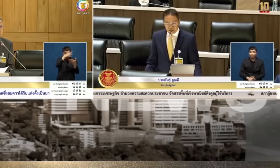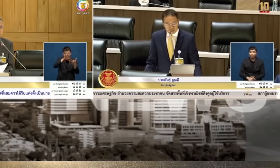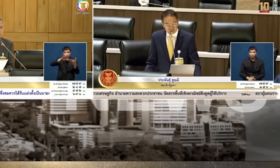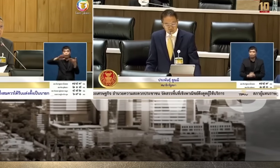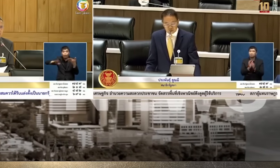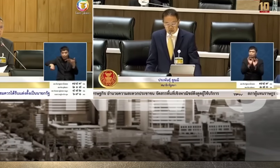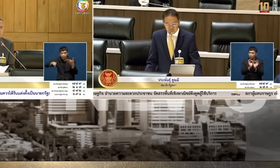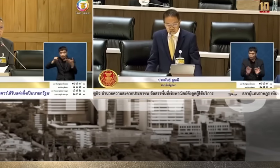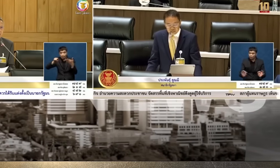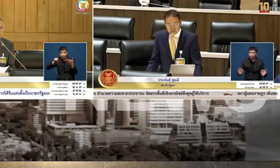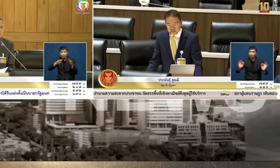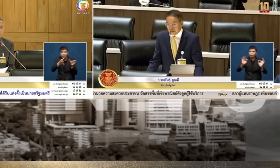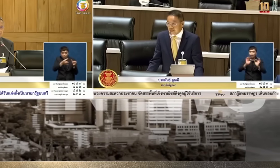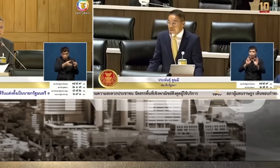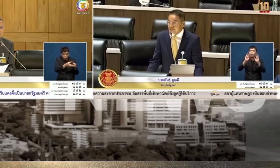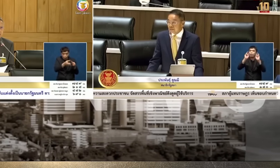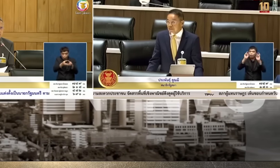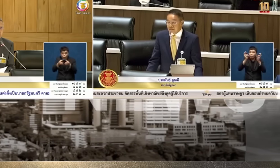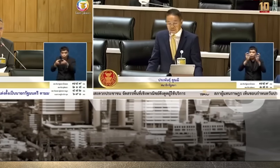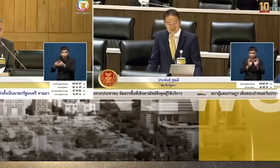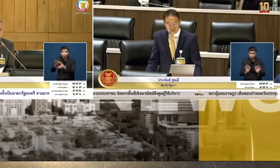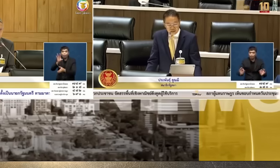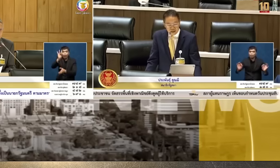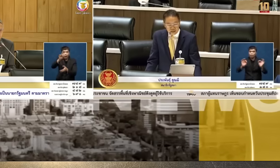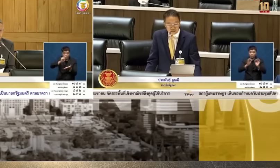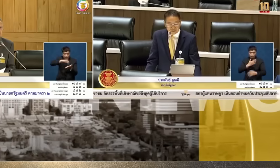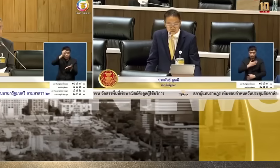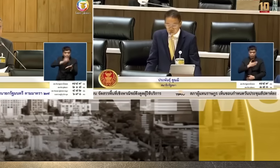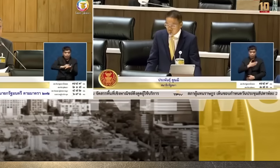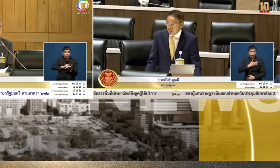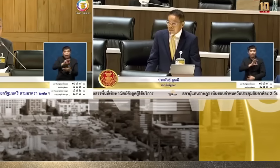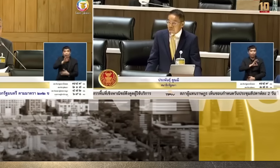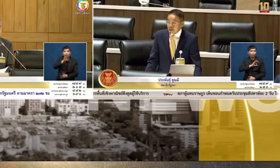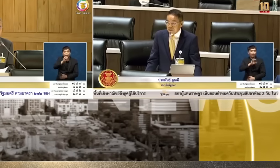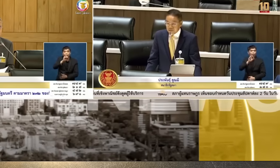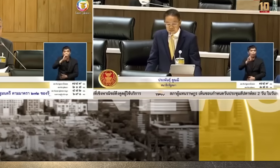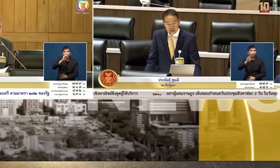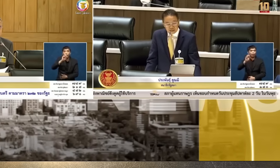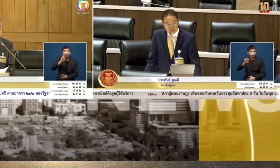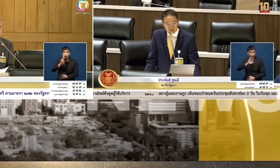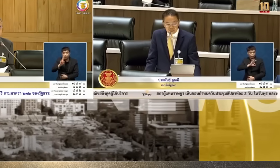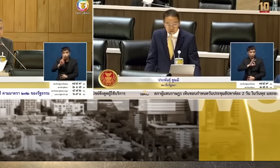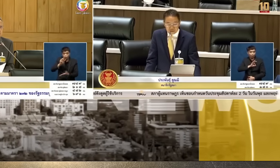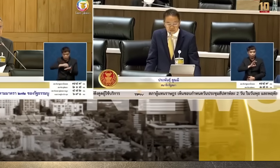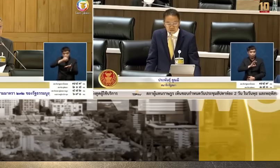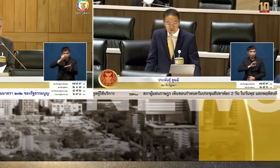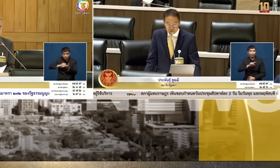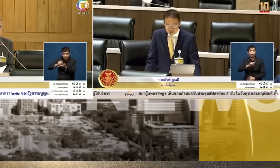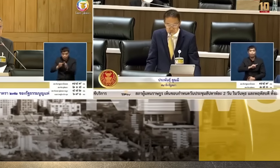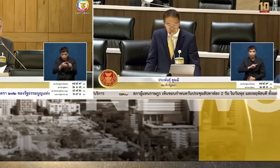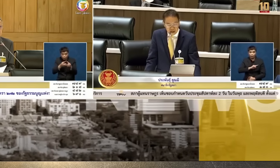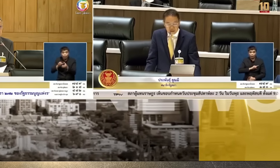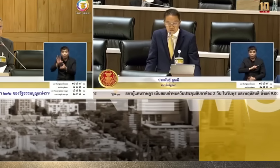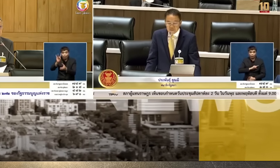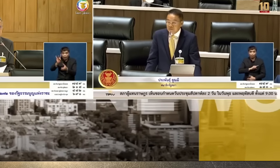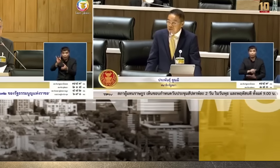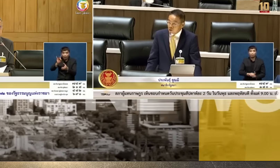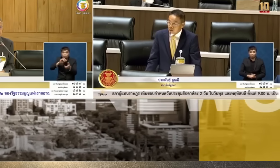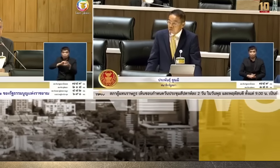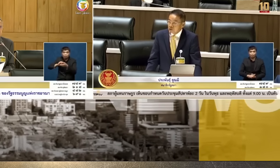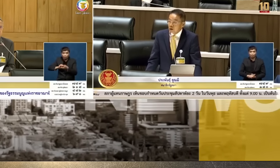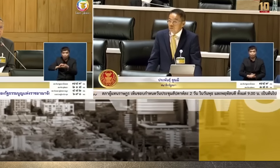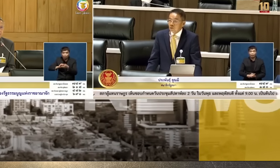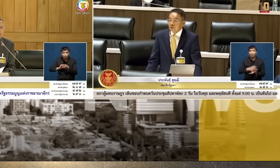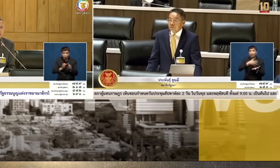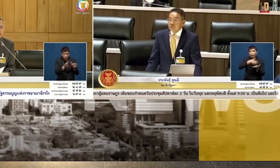องที่เฉียบคมสวคำนูนสิทธิสมานนะฮะมาตรา112ที่ก้าวไกลจะแก้เนี่ยมันมีผลอย่างไรต่อสถาบันพระมหากษัตริย